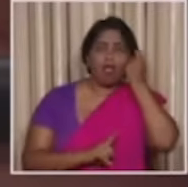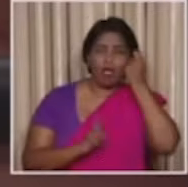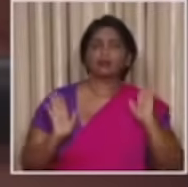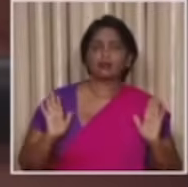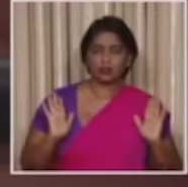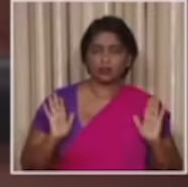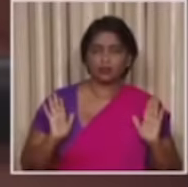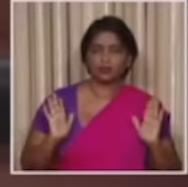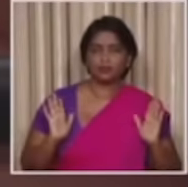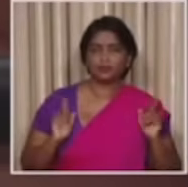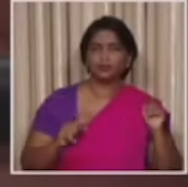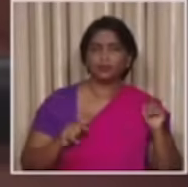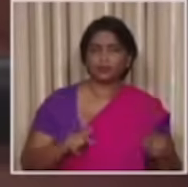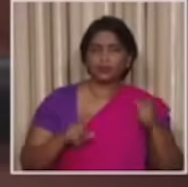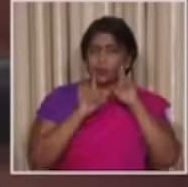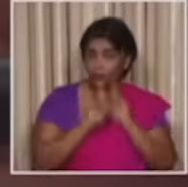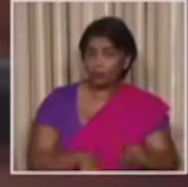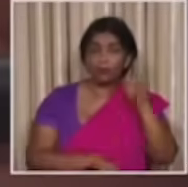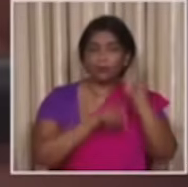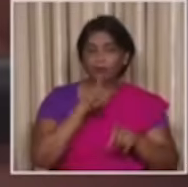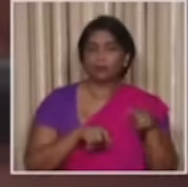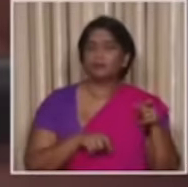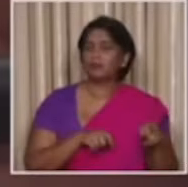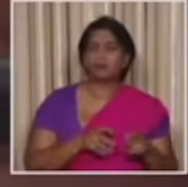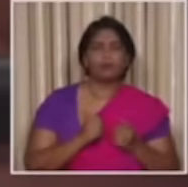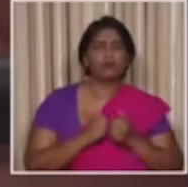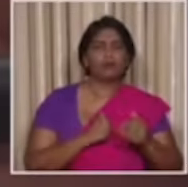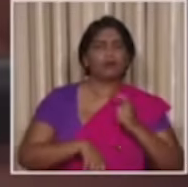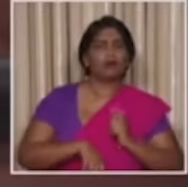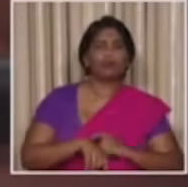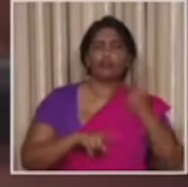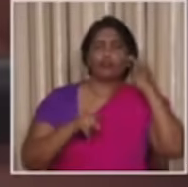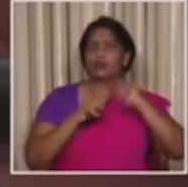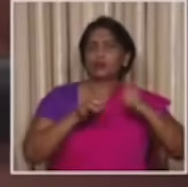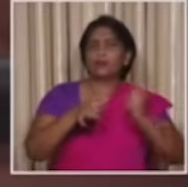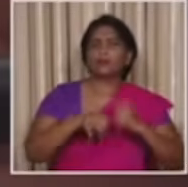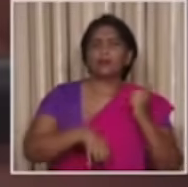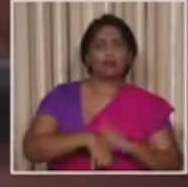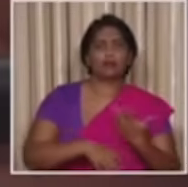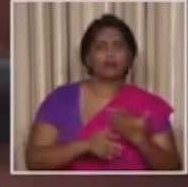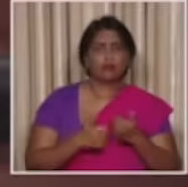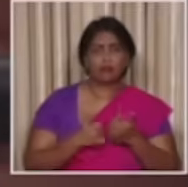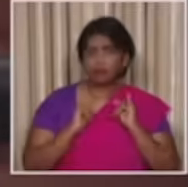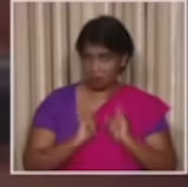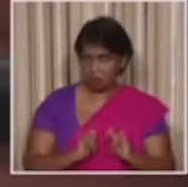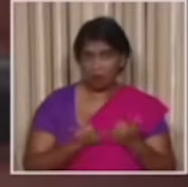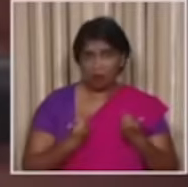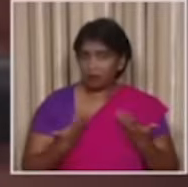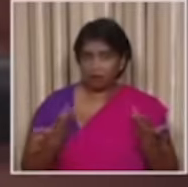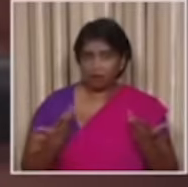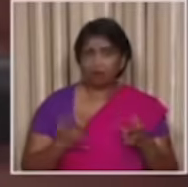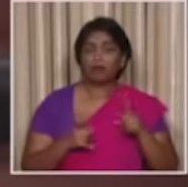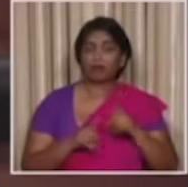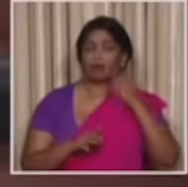යෝජනාවක්. ඒතොර දැන් ඒට තුඩු දෙන අයට මොකද තියෙන අවස්ථාව ඒ පිළිබඳ ප්‍රශ්න කරන්න? සාධාරණ නැද්ද ගරු කතානායකතුමනි? ඒ විතරක්